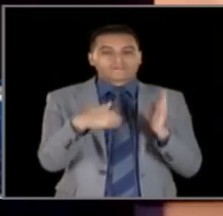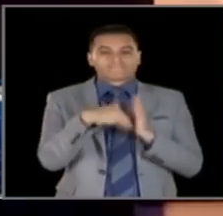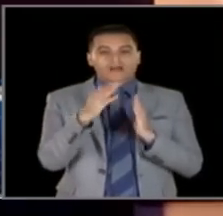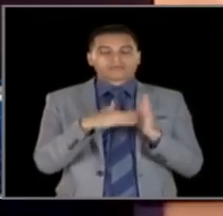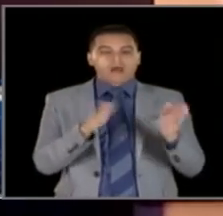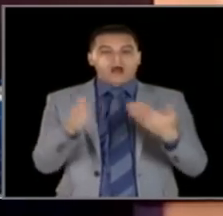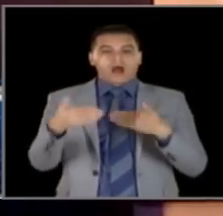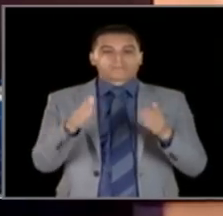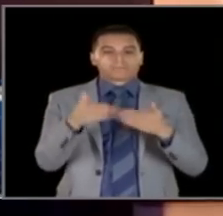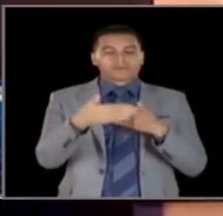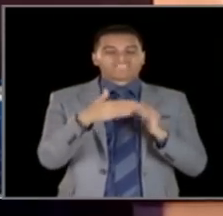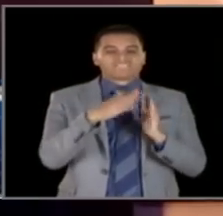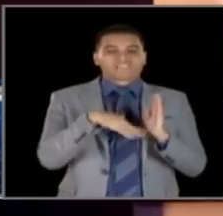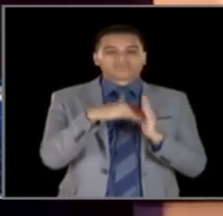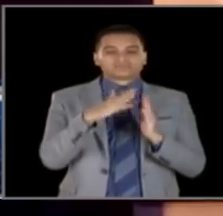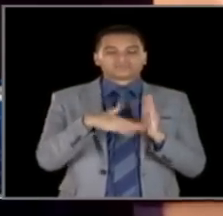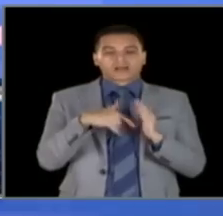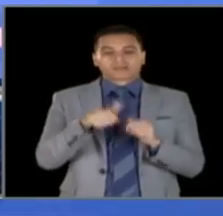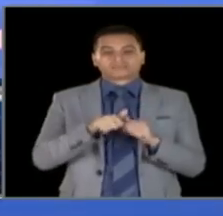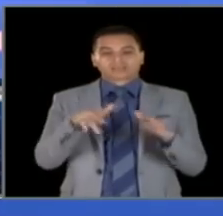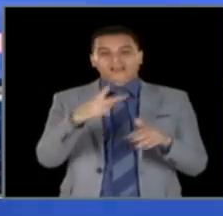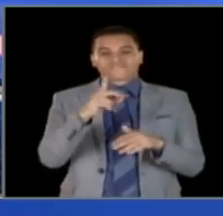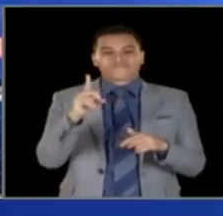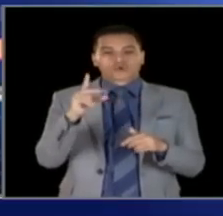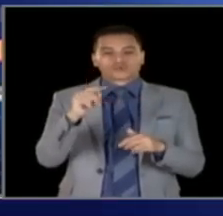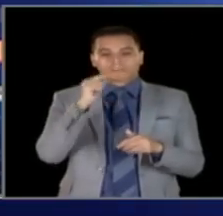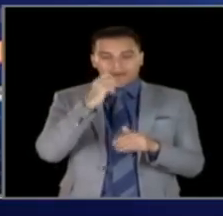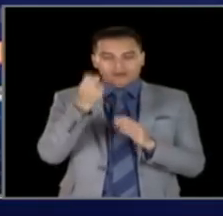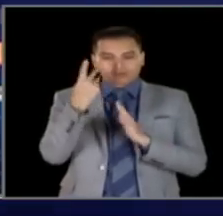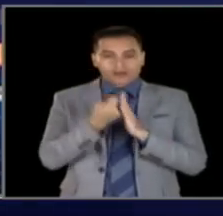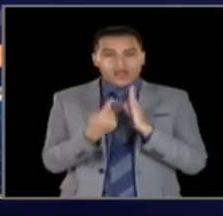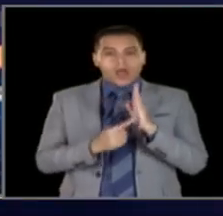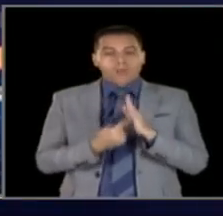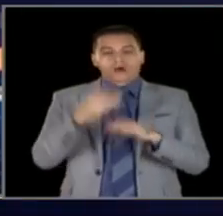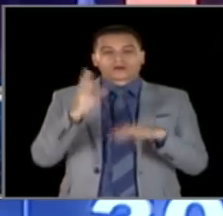اتنشرت 2021، دي روايتها الأولى،